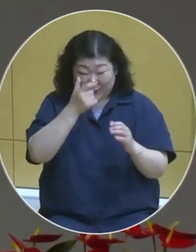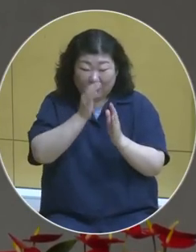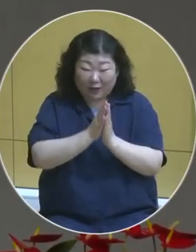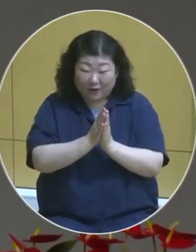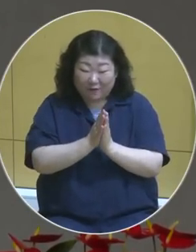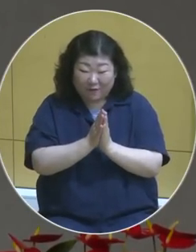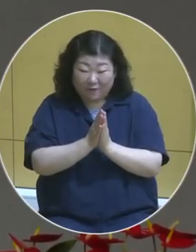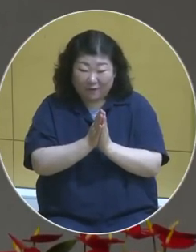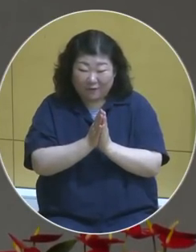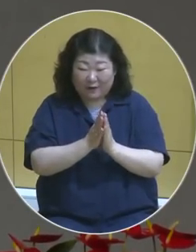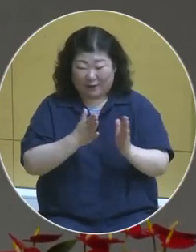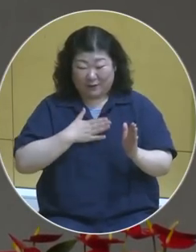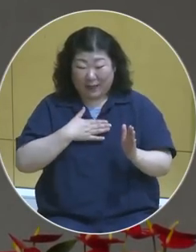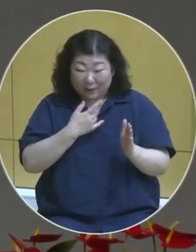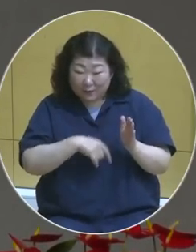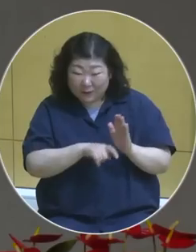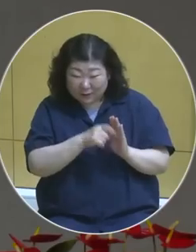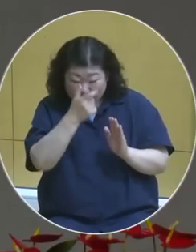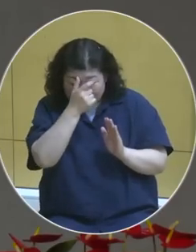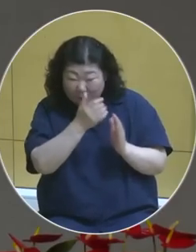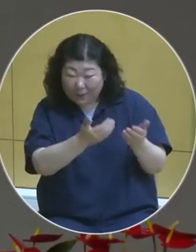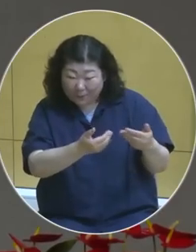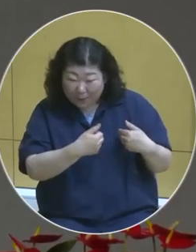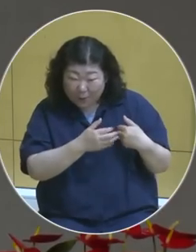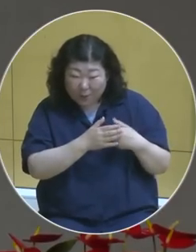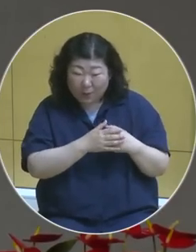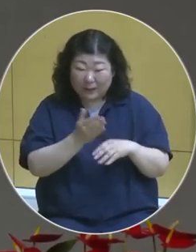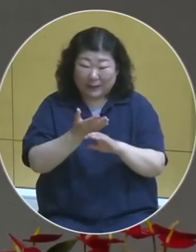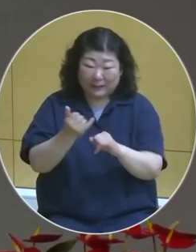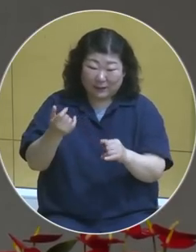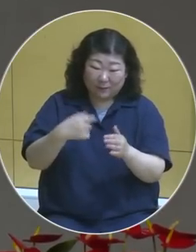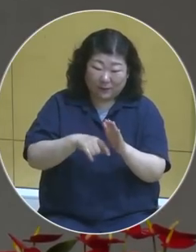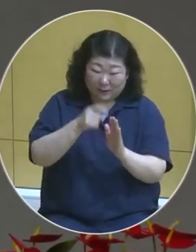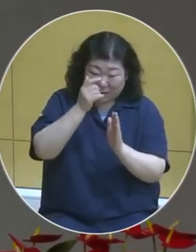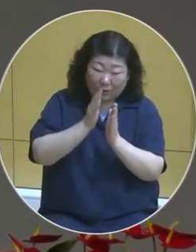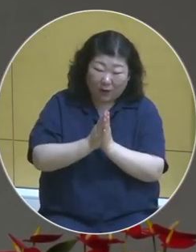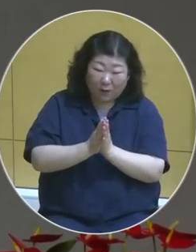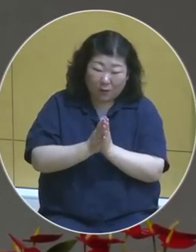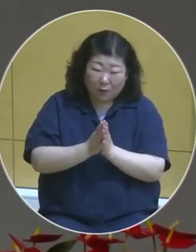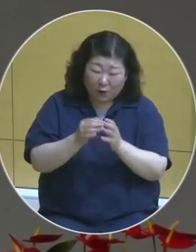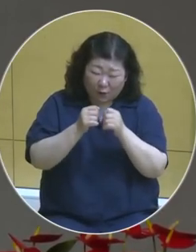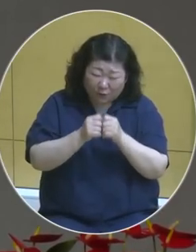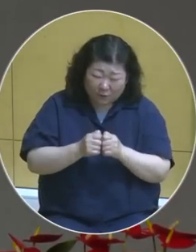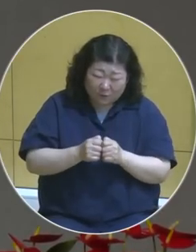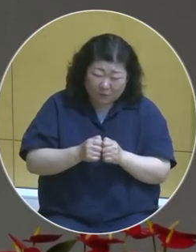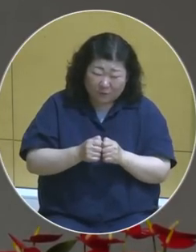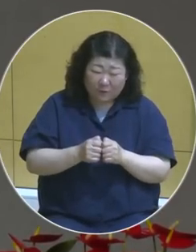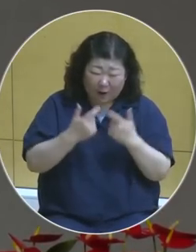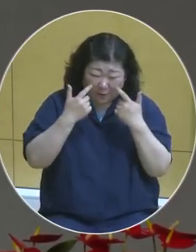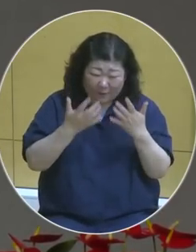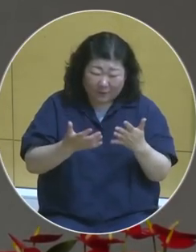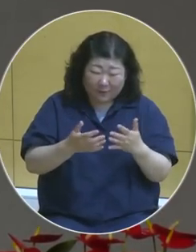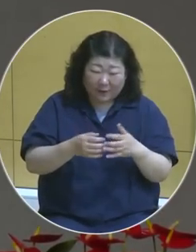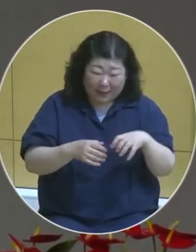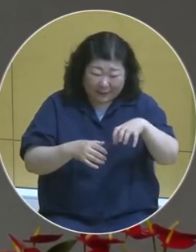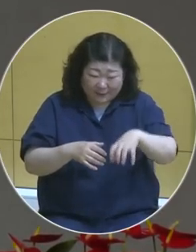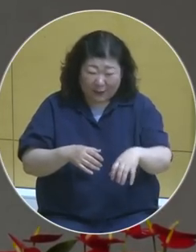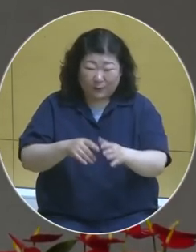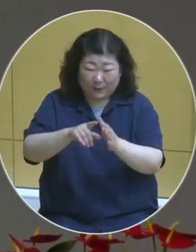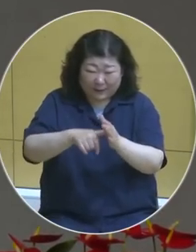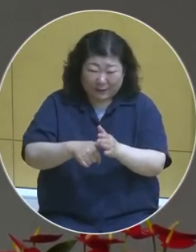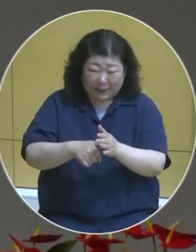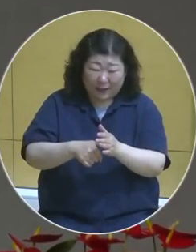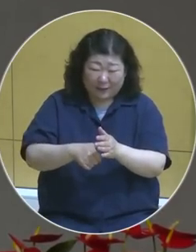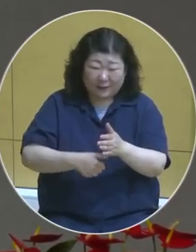기도로 구체적으로 나갈 수 있는 시간과 장소와 마음을 도와주는 그 훈련이야말로